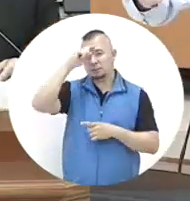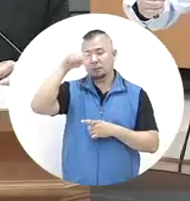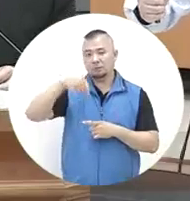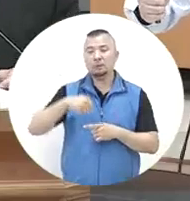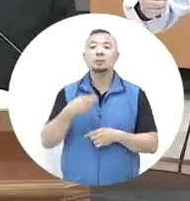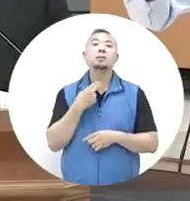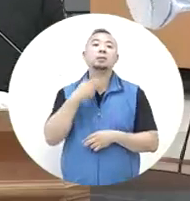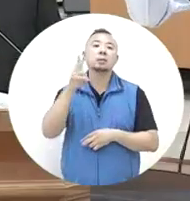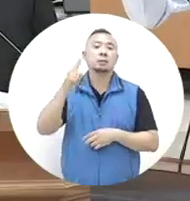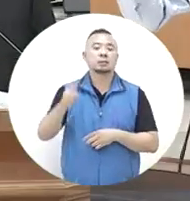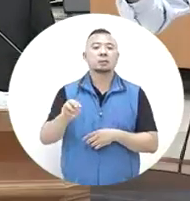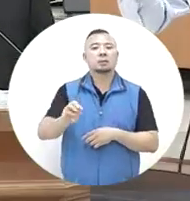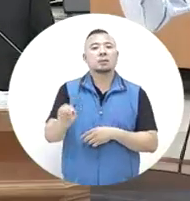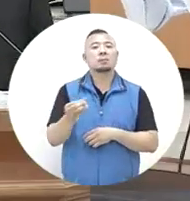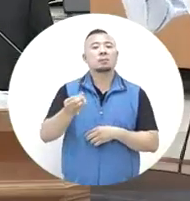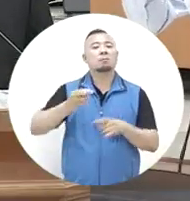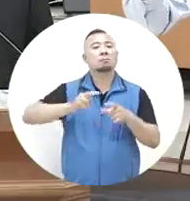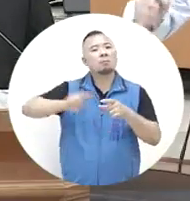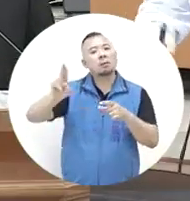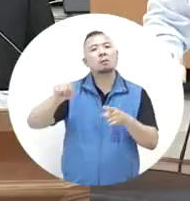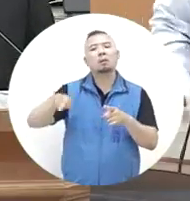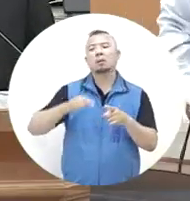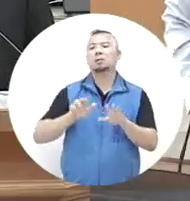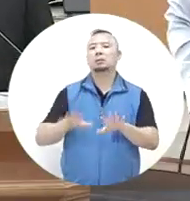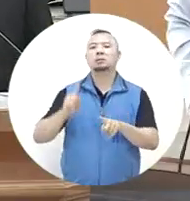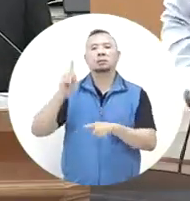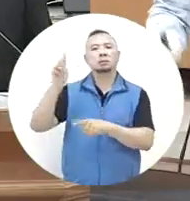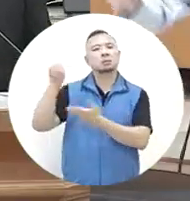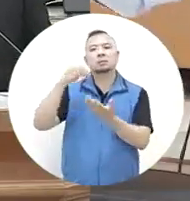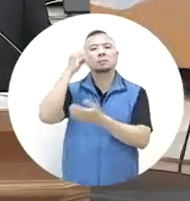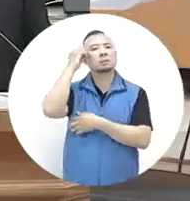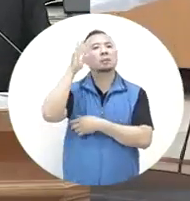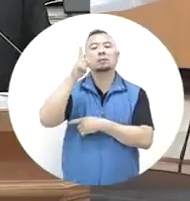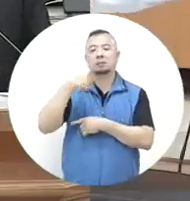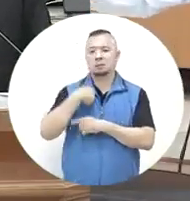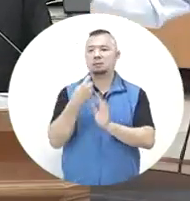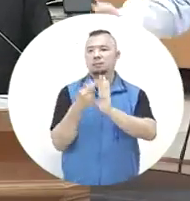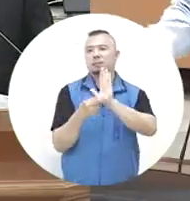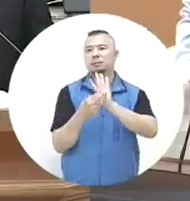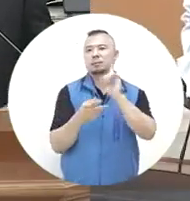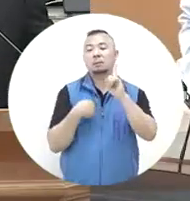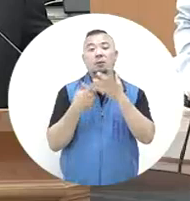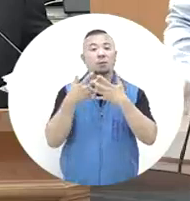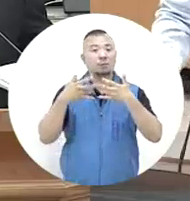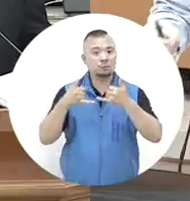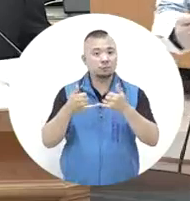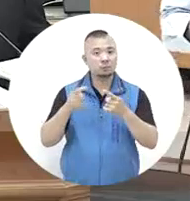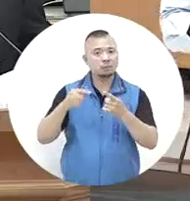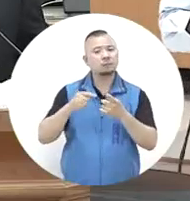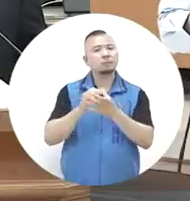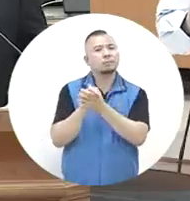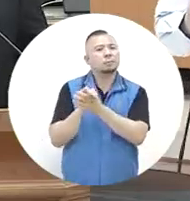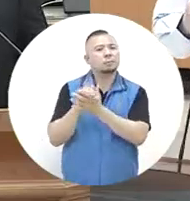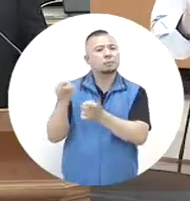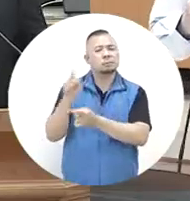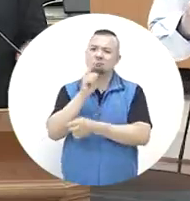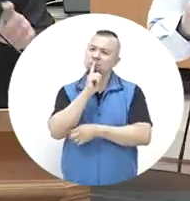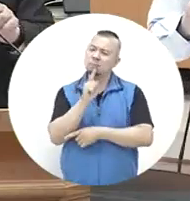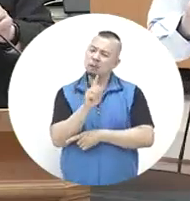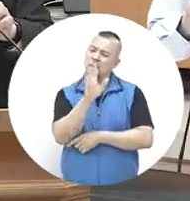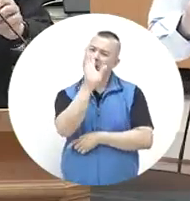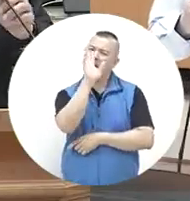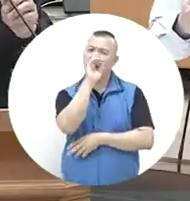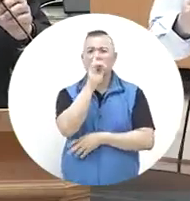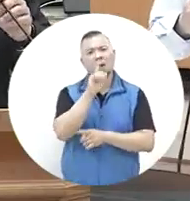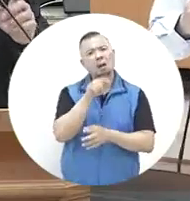那个问题啊，而且我要跟市长再讲一下，很多人齁，网络上面的人认为说，诶，你没事干嘛去住